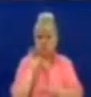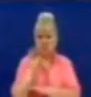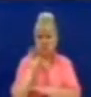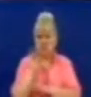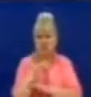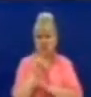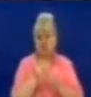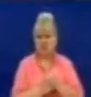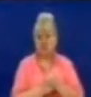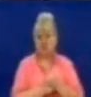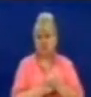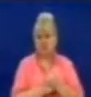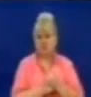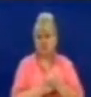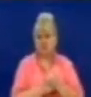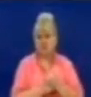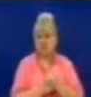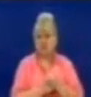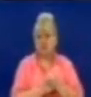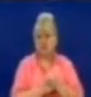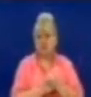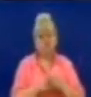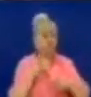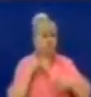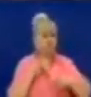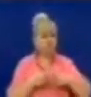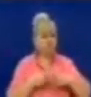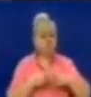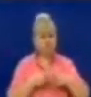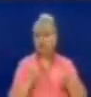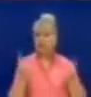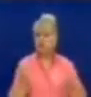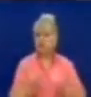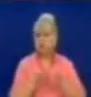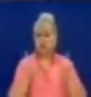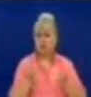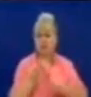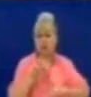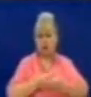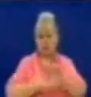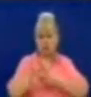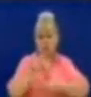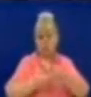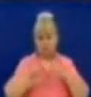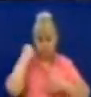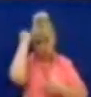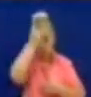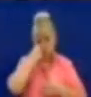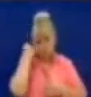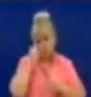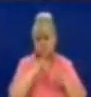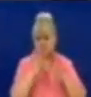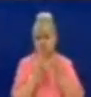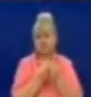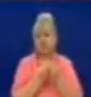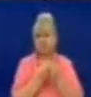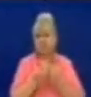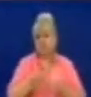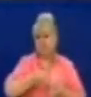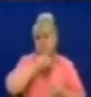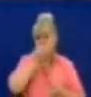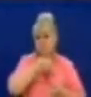reflekton në mënyrë goxha të saktë gjendjen në ekonominë e Kosovës përgjithsisht me një informat